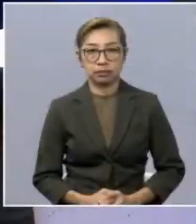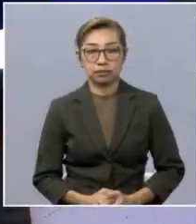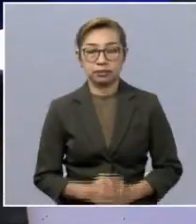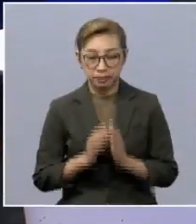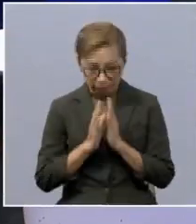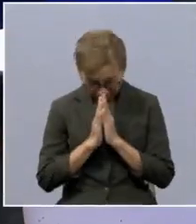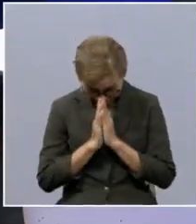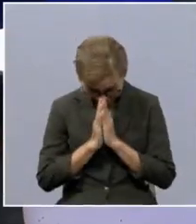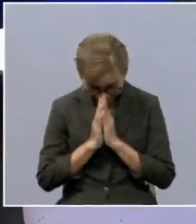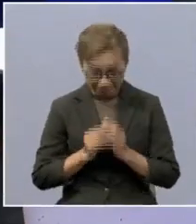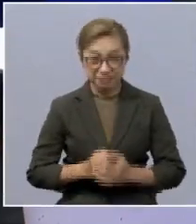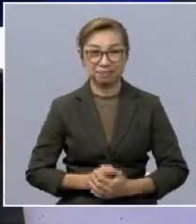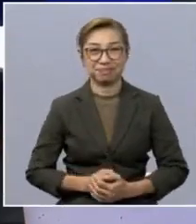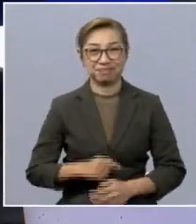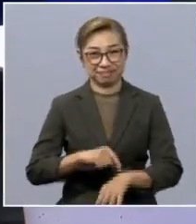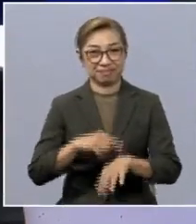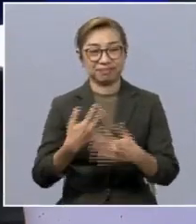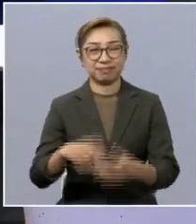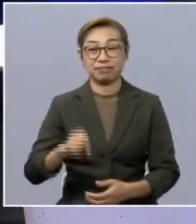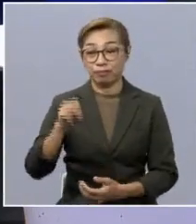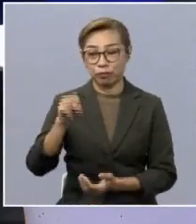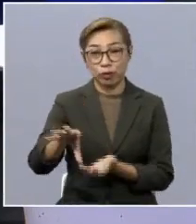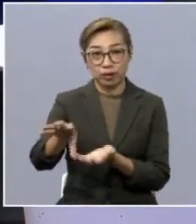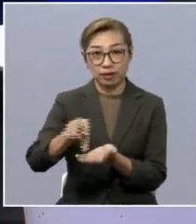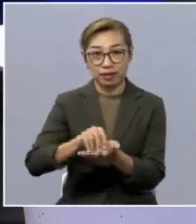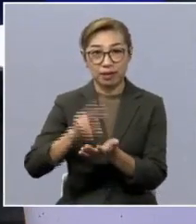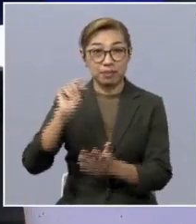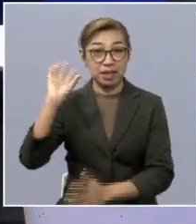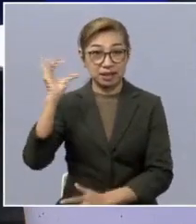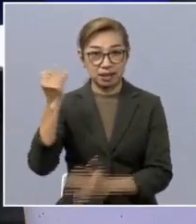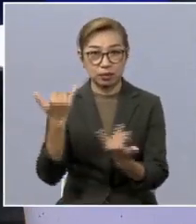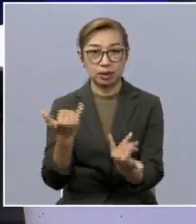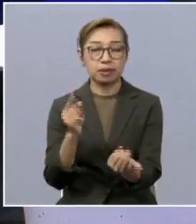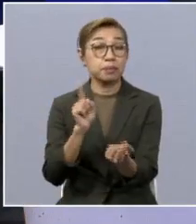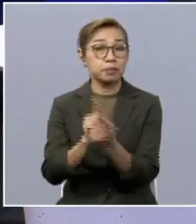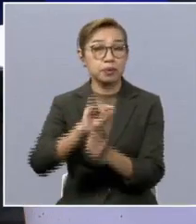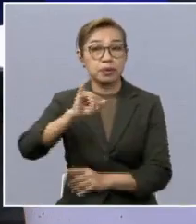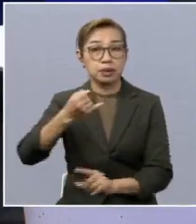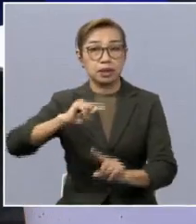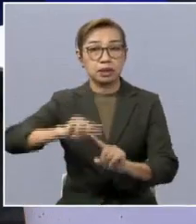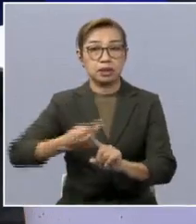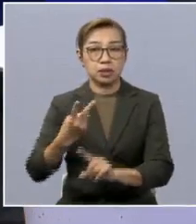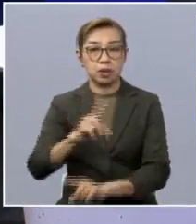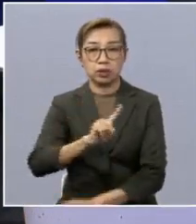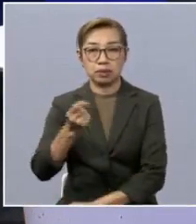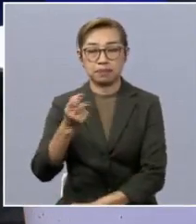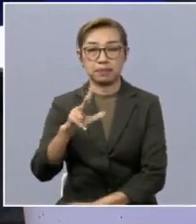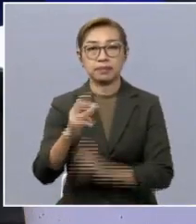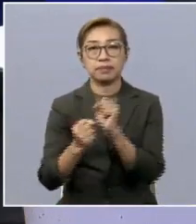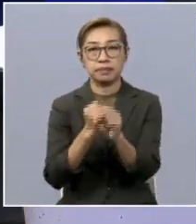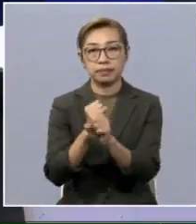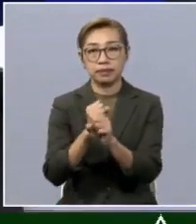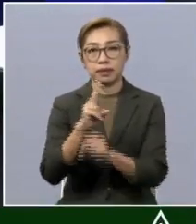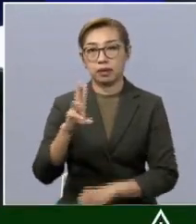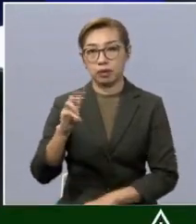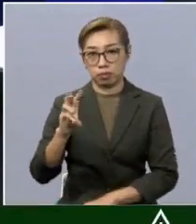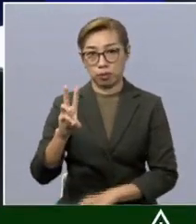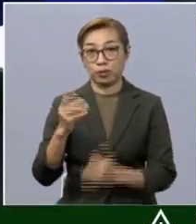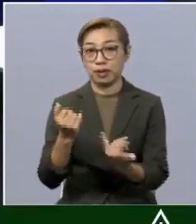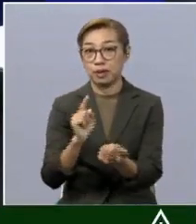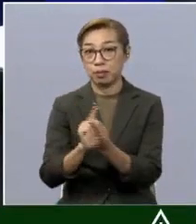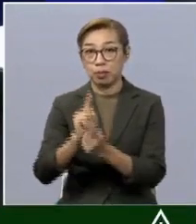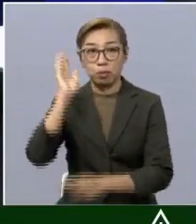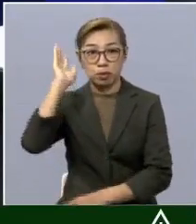สวัสดีครับ สวัสดีครับได้เวลาของเก็บตกจากเนชั่นนะครับวันนี้เราพบกันวันจันทร์ที่13กุมภาพันธ์2566